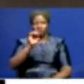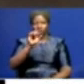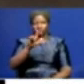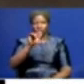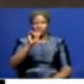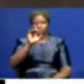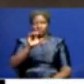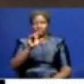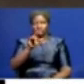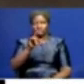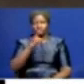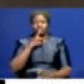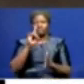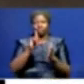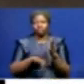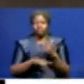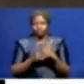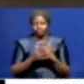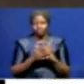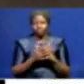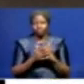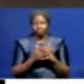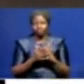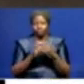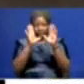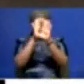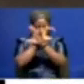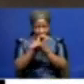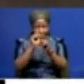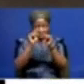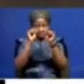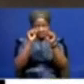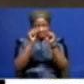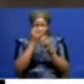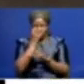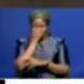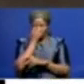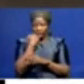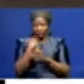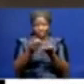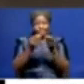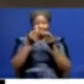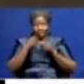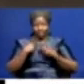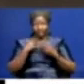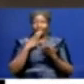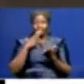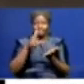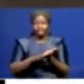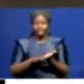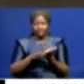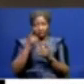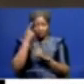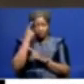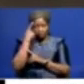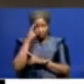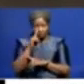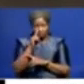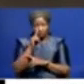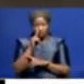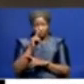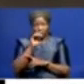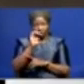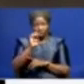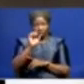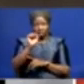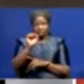umma amepokea ama rais William Ruto amepokea barua ya kujiuzulu kwake Esther